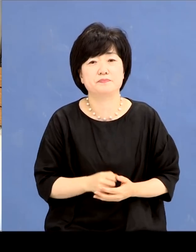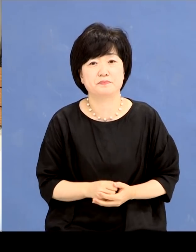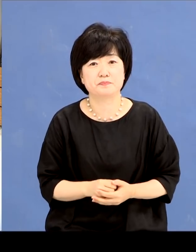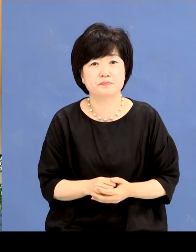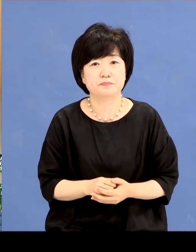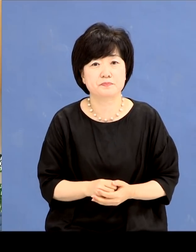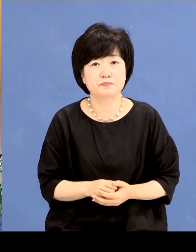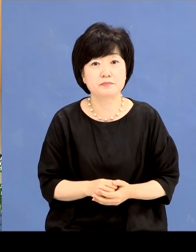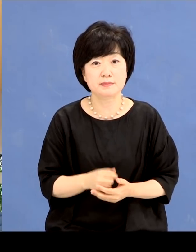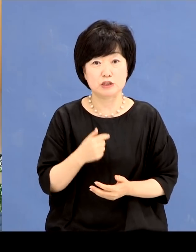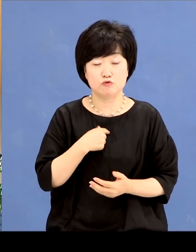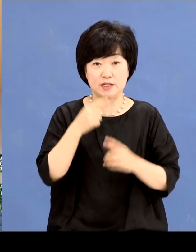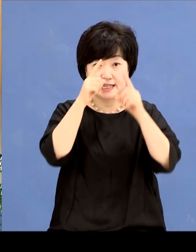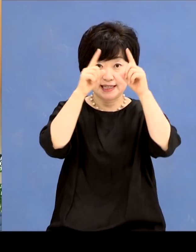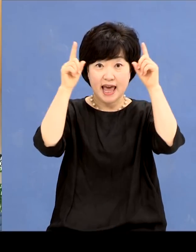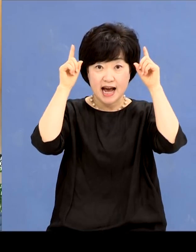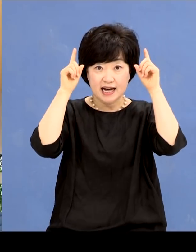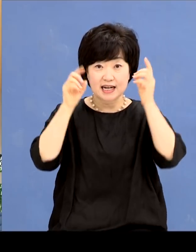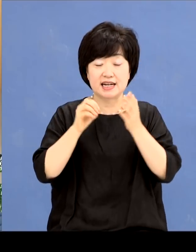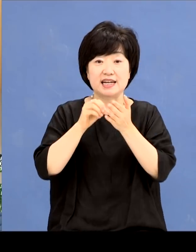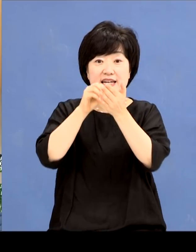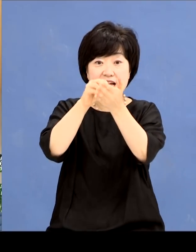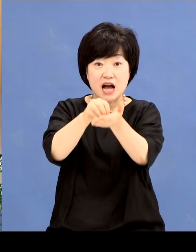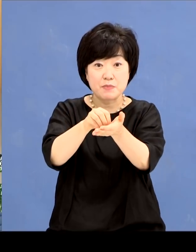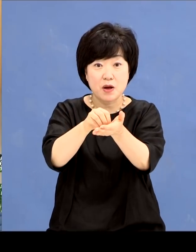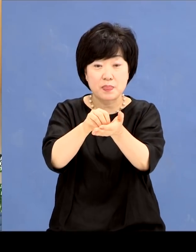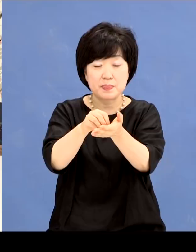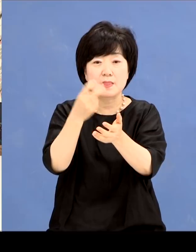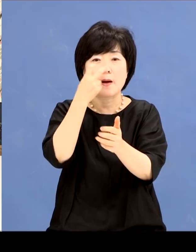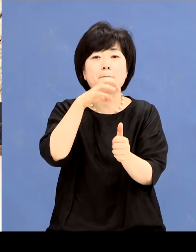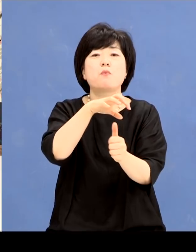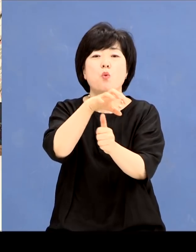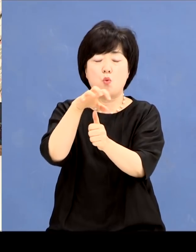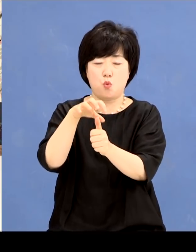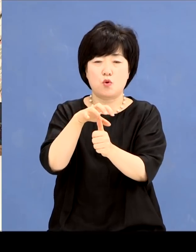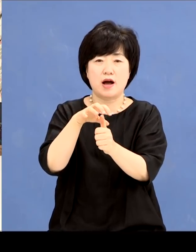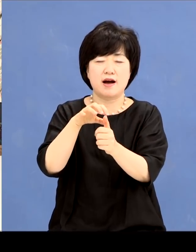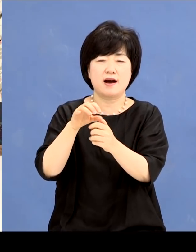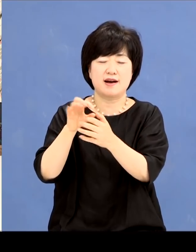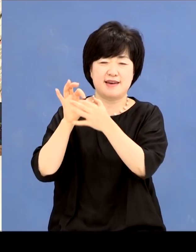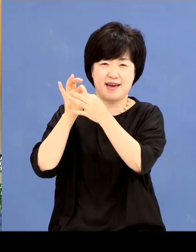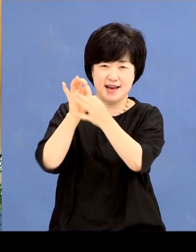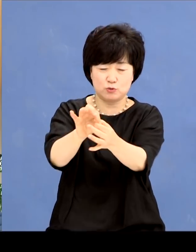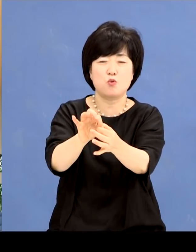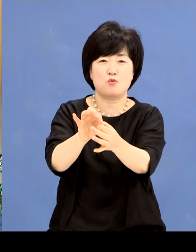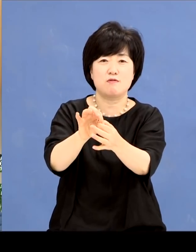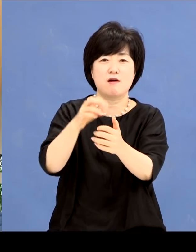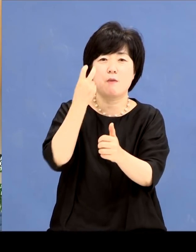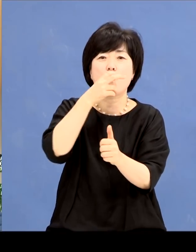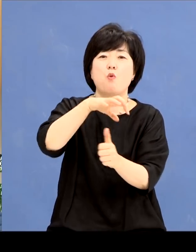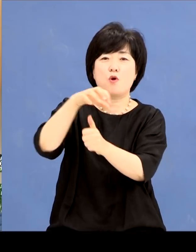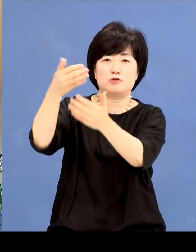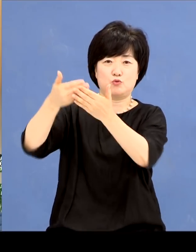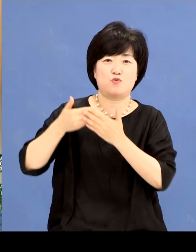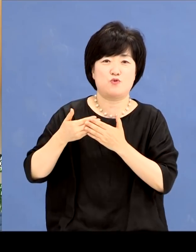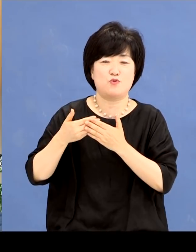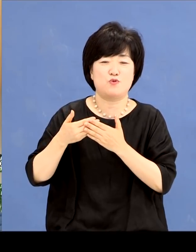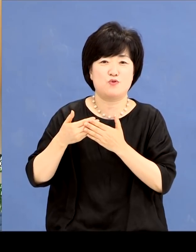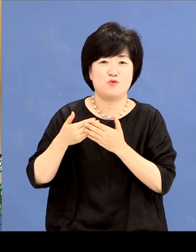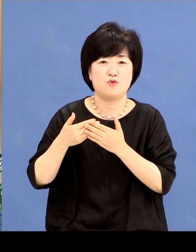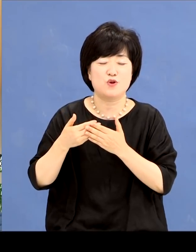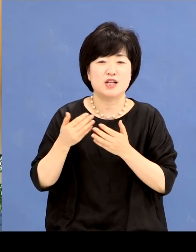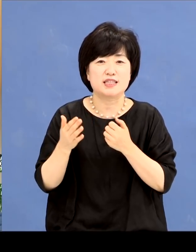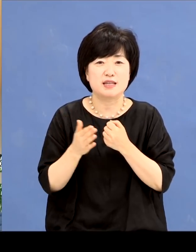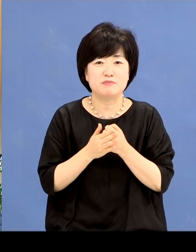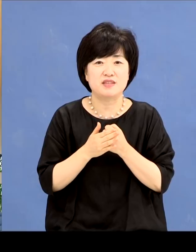하셨어요? 저희들은 이제 대학을 가면 보호가 연장이 돼요. 네. 저희들한테는 굉장히 좋은 기회인 거예요. 그래요. 예. 그런데